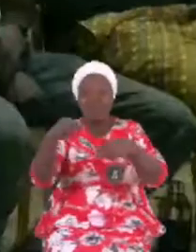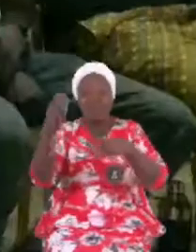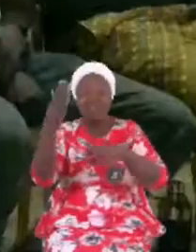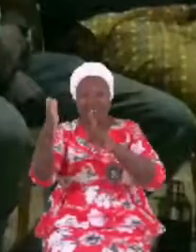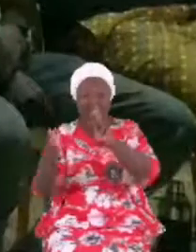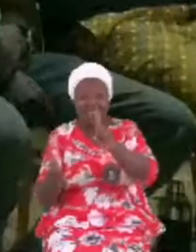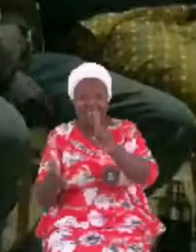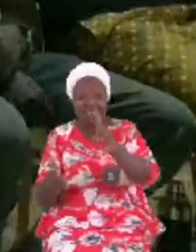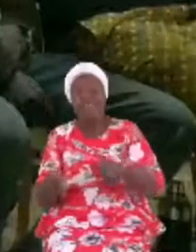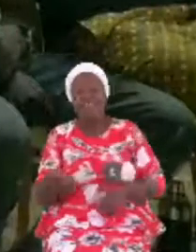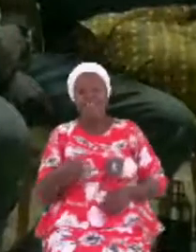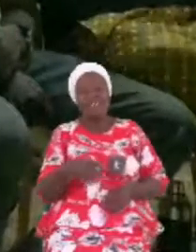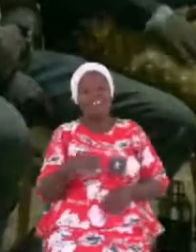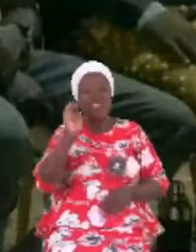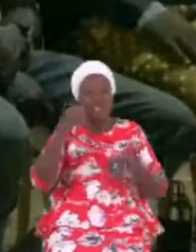là-bas?